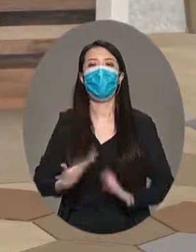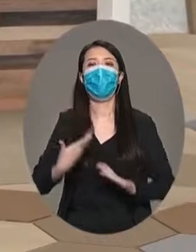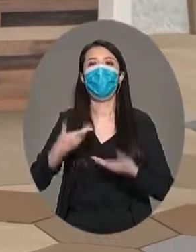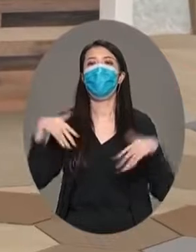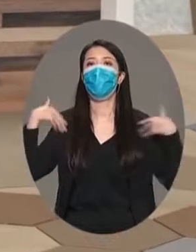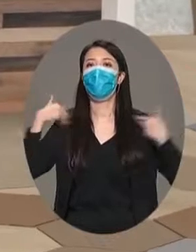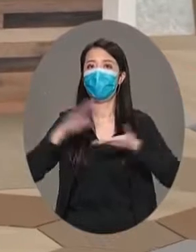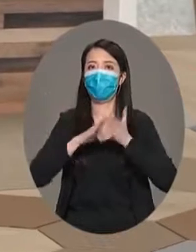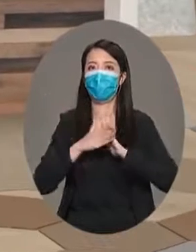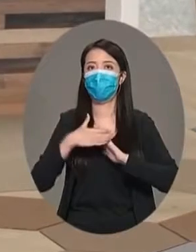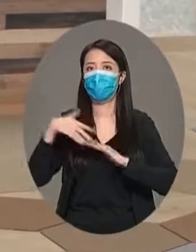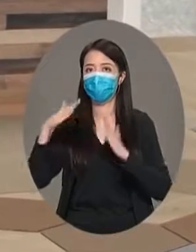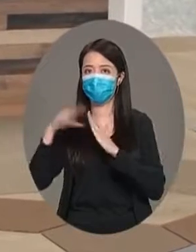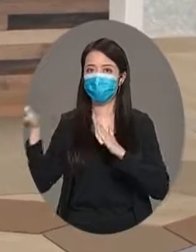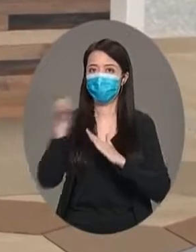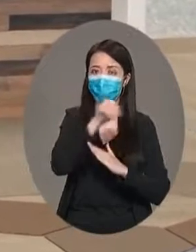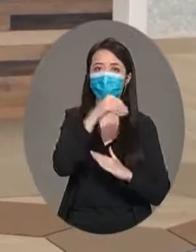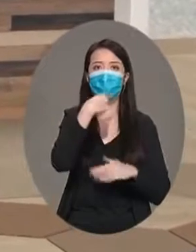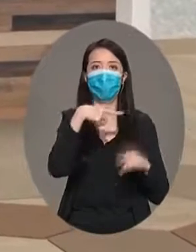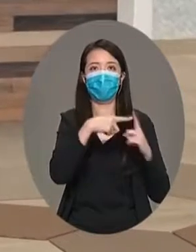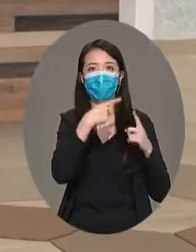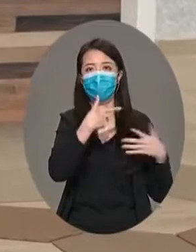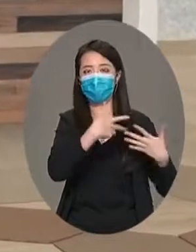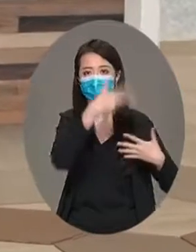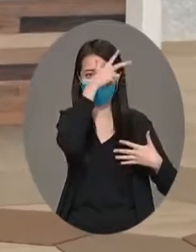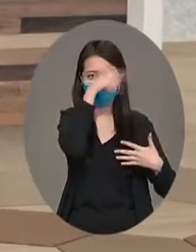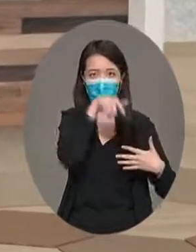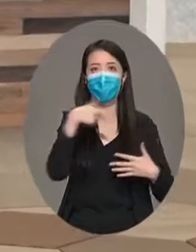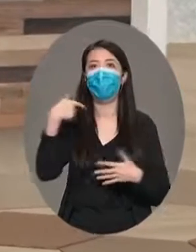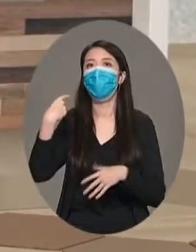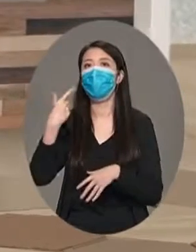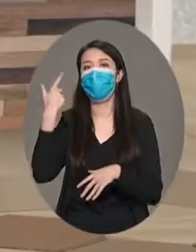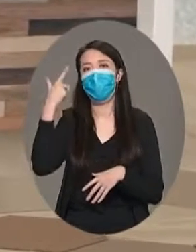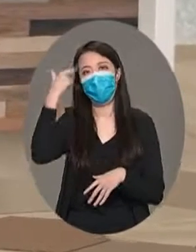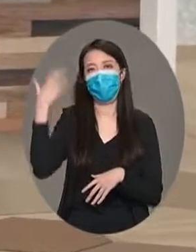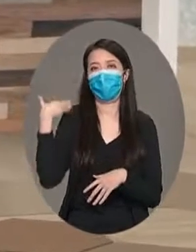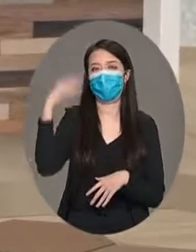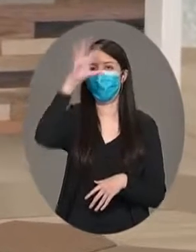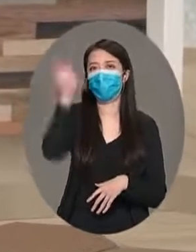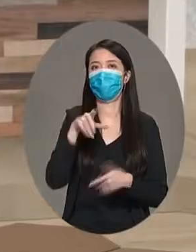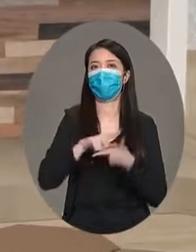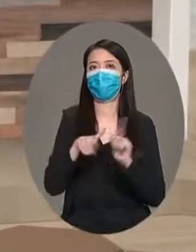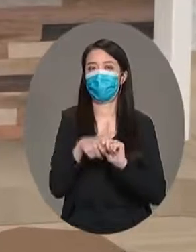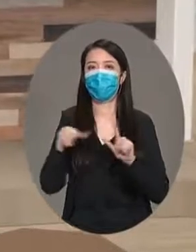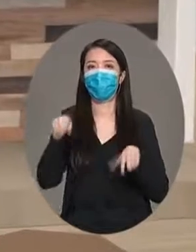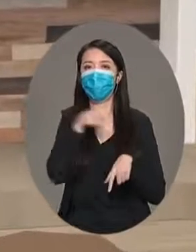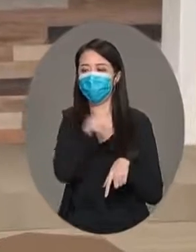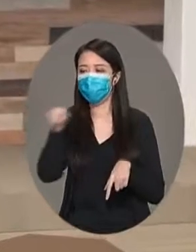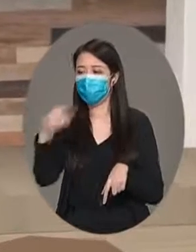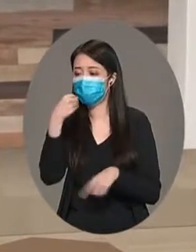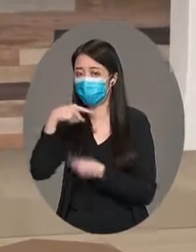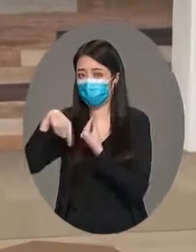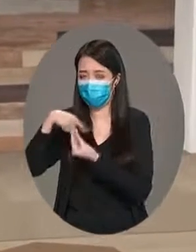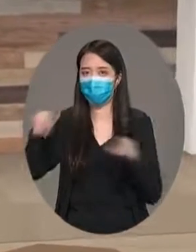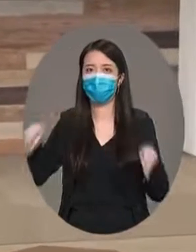屬於民政局，食環署就歸食衛局，建議就回復當年市政局的做法，由民政局統一處理兩個部門，